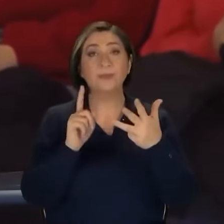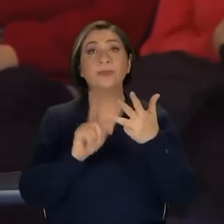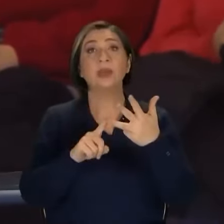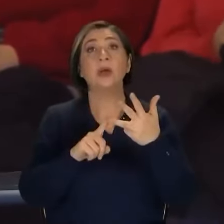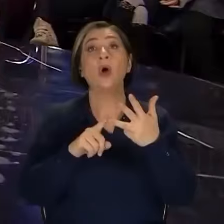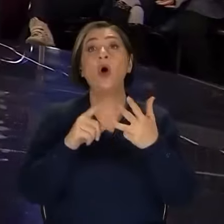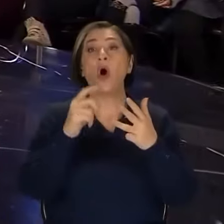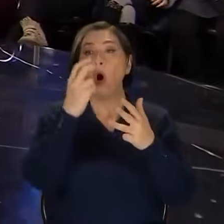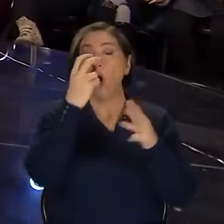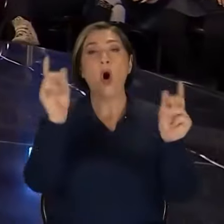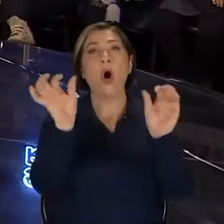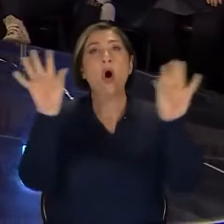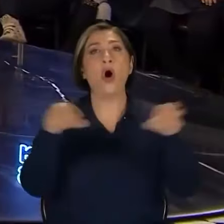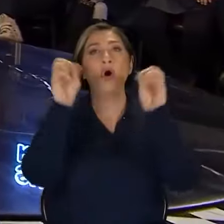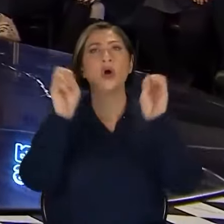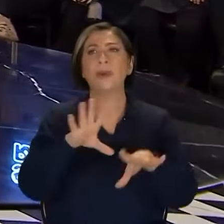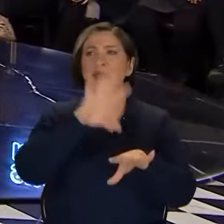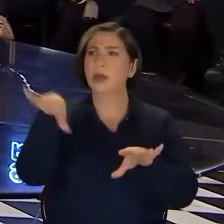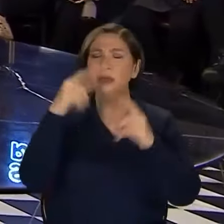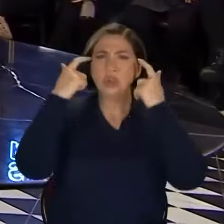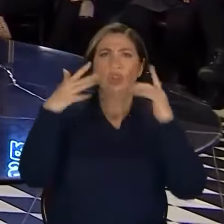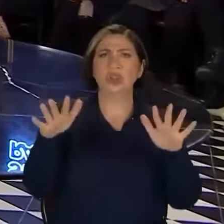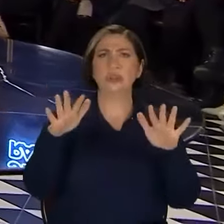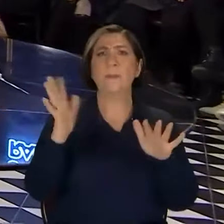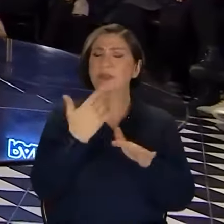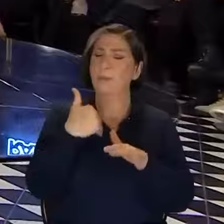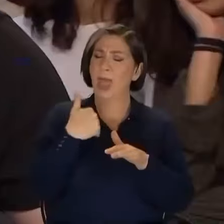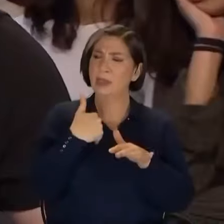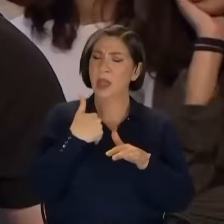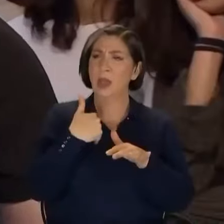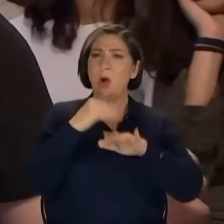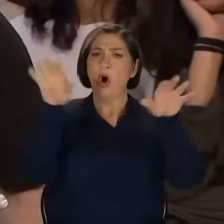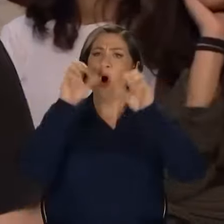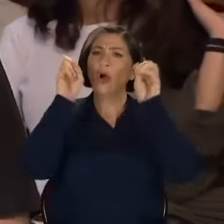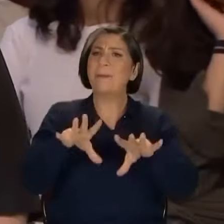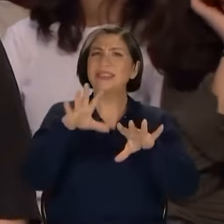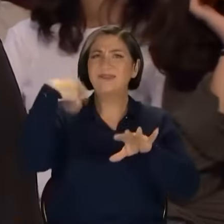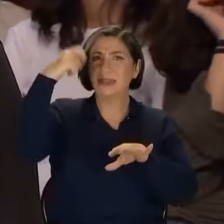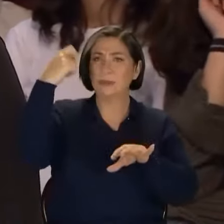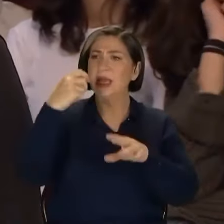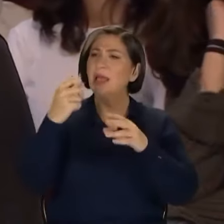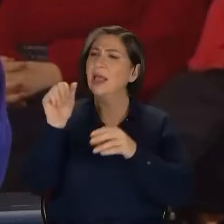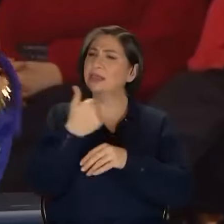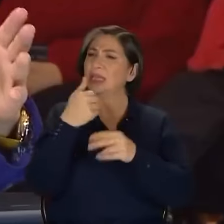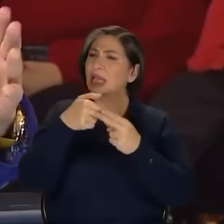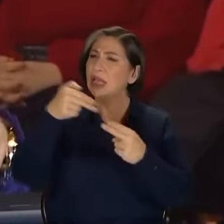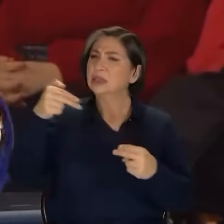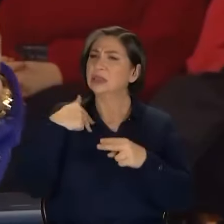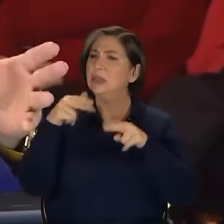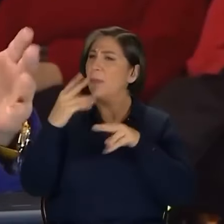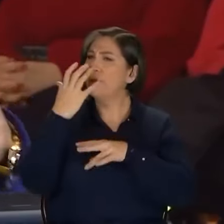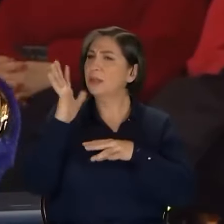oyuncuydu Hokkabaz geliyor Hokkabaz Herkes çok şaşırttı Evet Mesela ben Hokkabaz kalitesinde hikayesinde bir şey